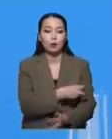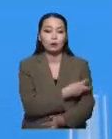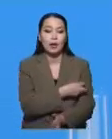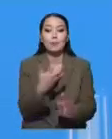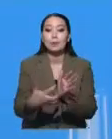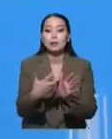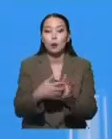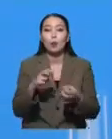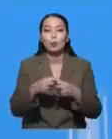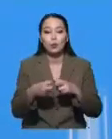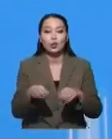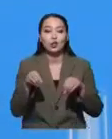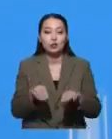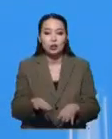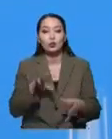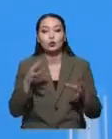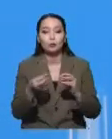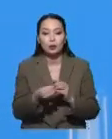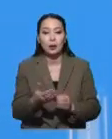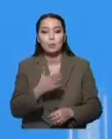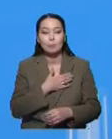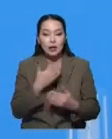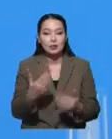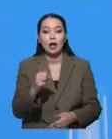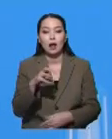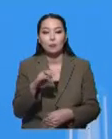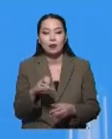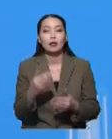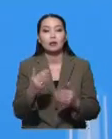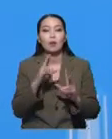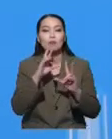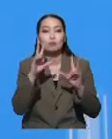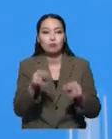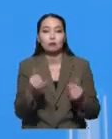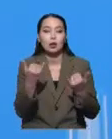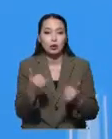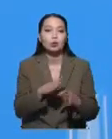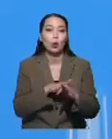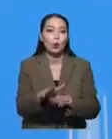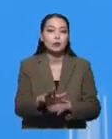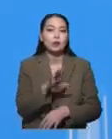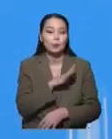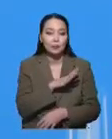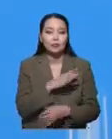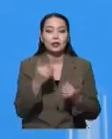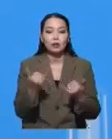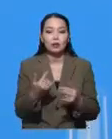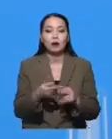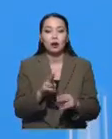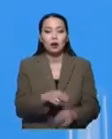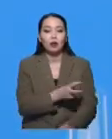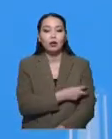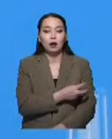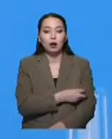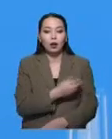жетіспеушілік проблемасын шешу бойынша біз берген аманат партиясын берген уәдесін біз бүгін орындадық. Енді осы дәрігерлер